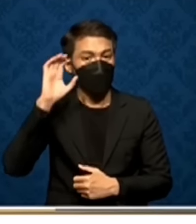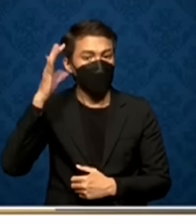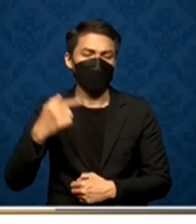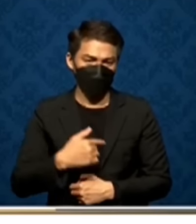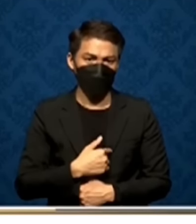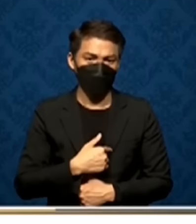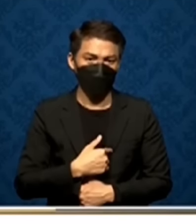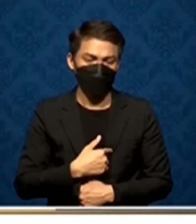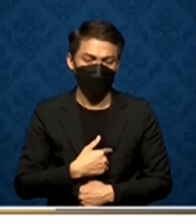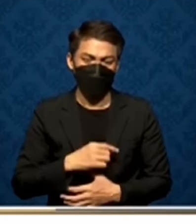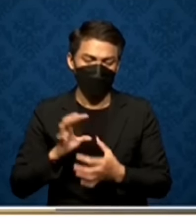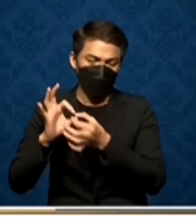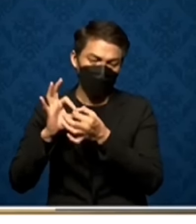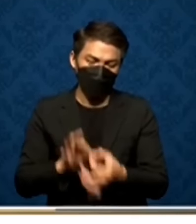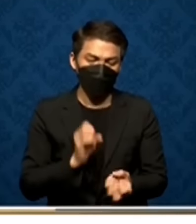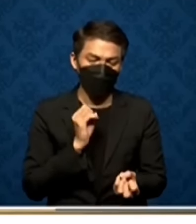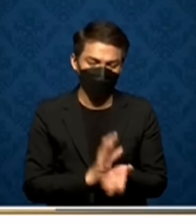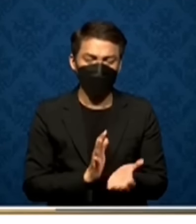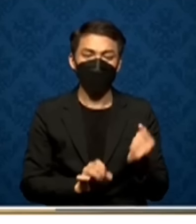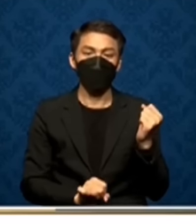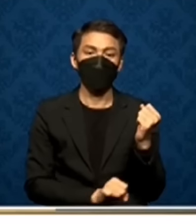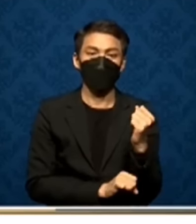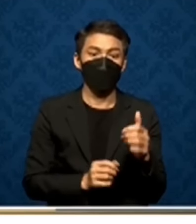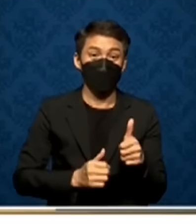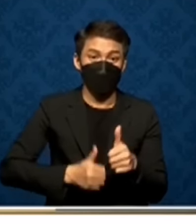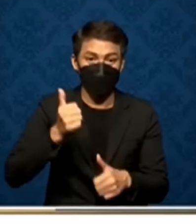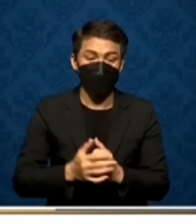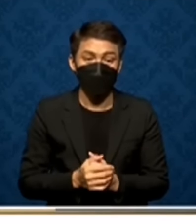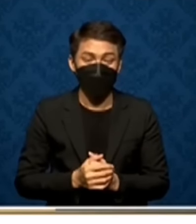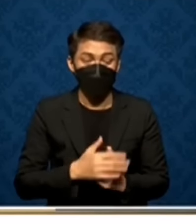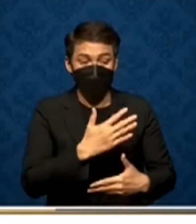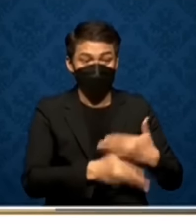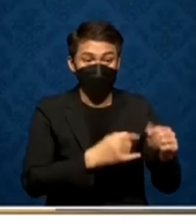ให้มันสู่ความยากจนที่สุดตลาดหลักทรัพย์ในช่วงโควิดทำไมเขาโต